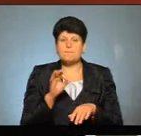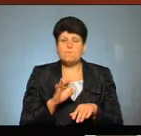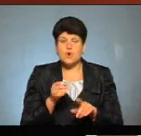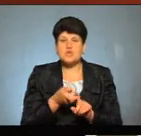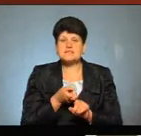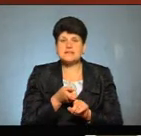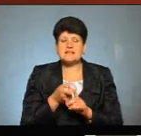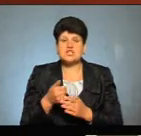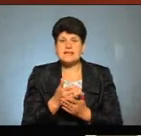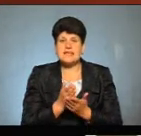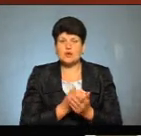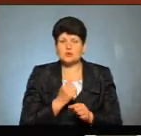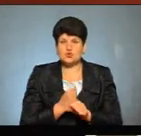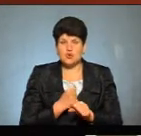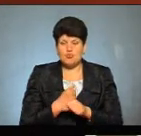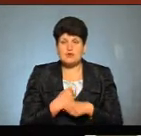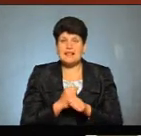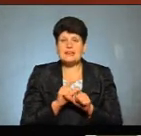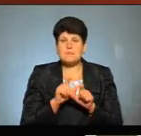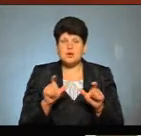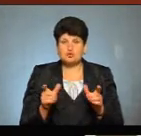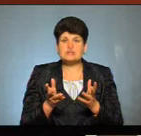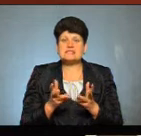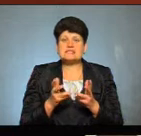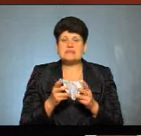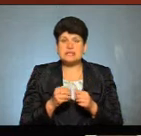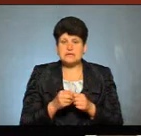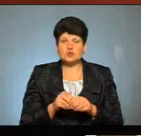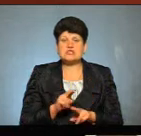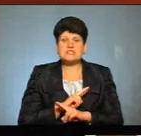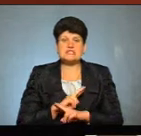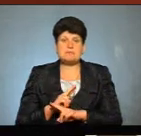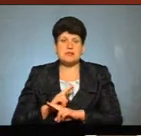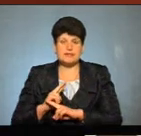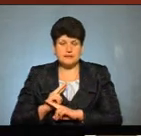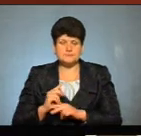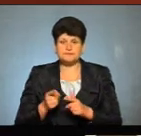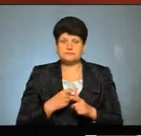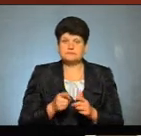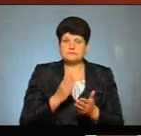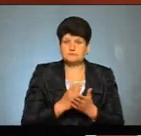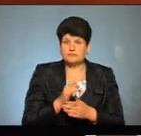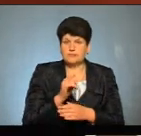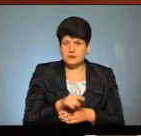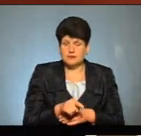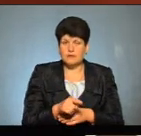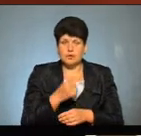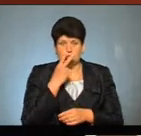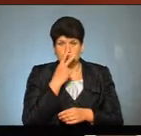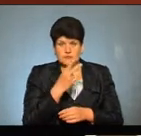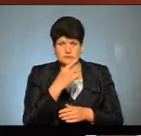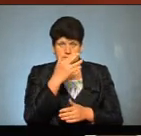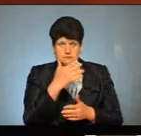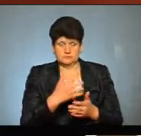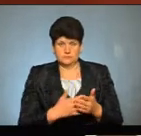залежність якості роботи лабораторії із кількістю смертей. Чи є вона? Оскільки, якщо глянути на статистику, то